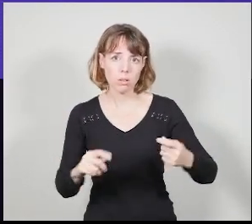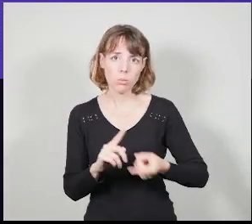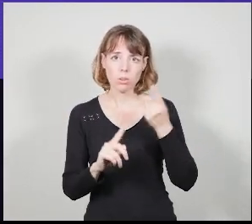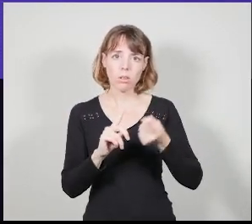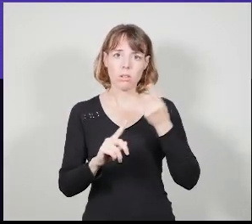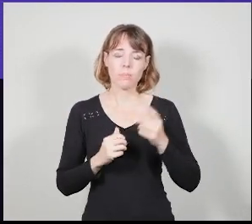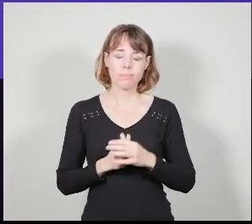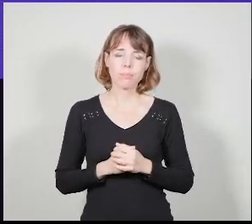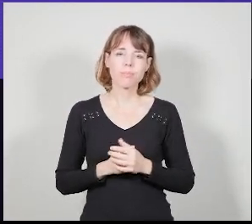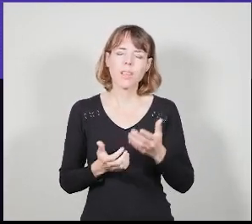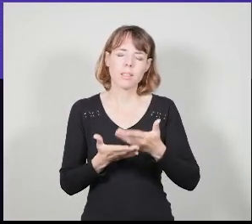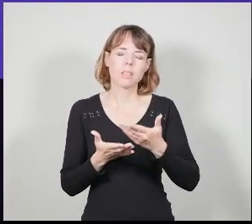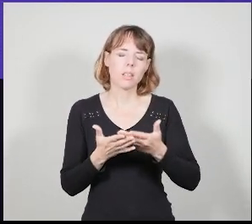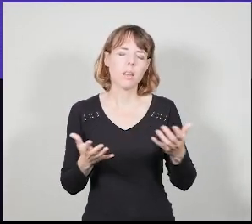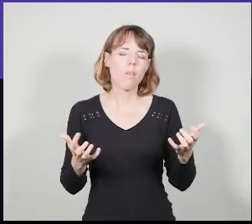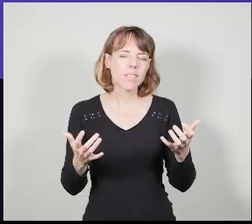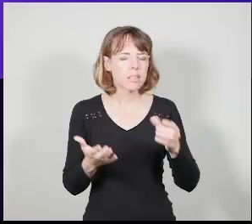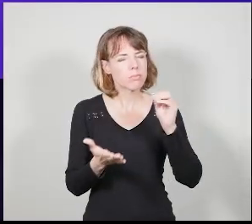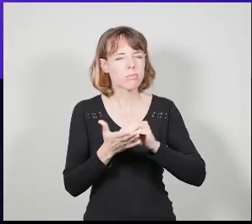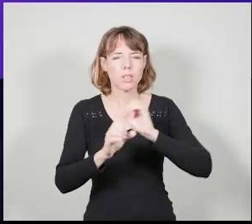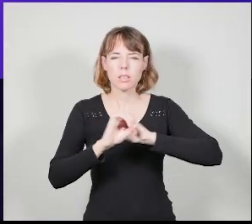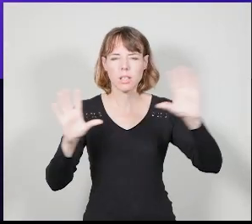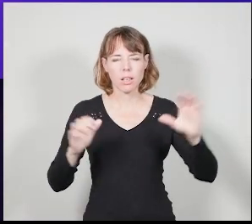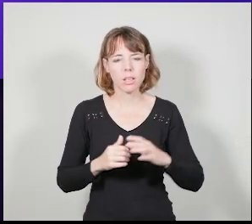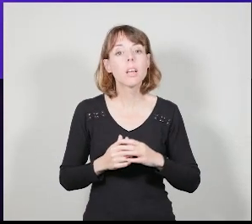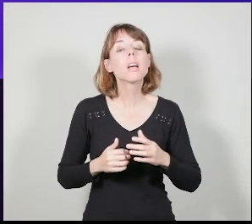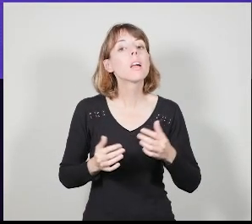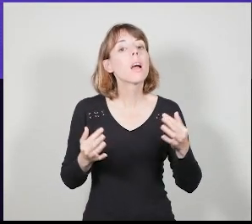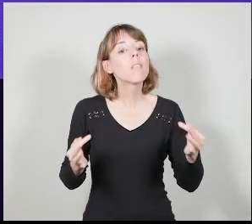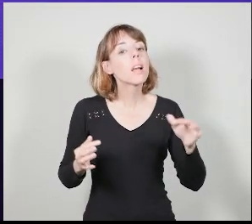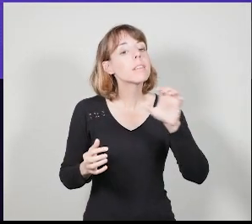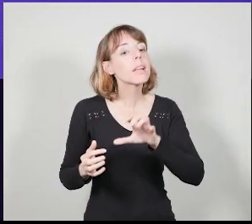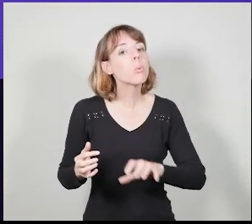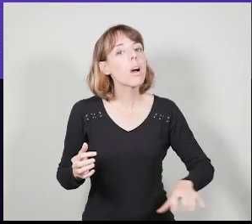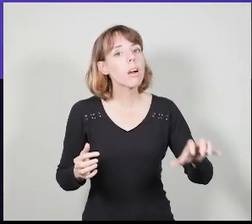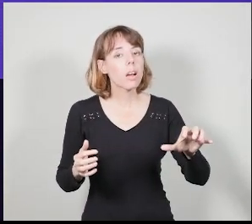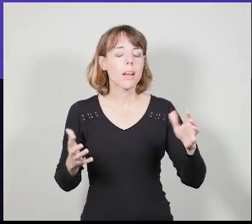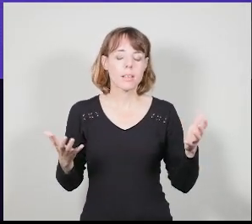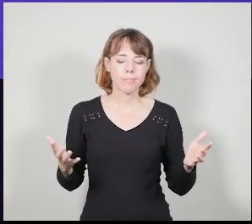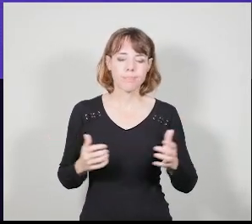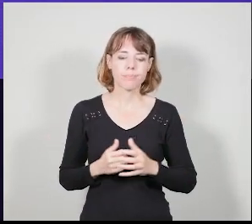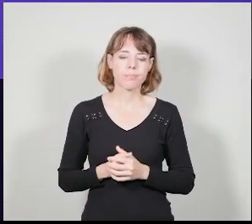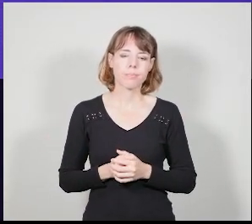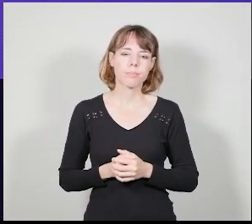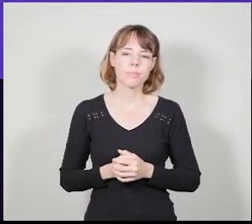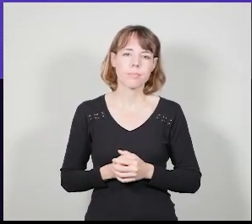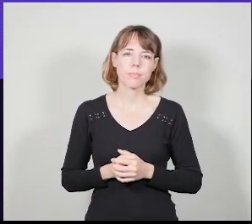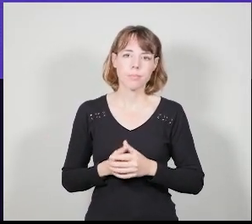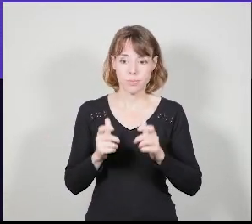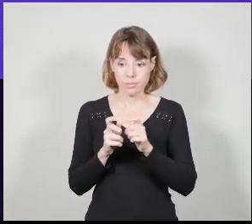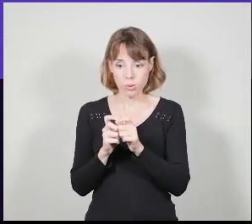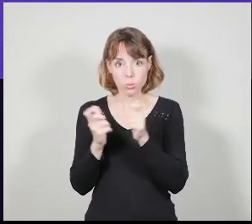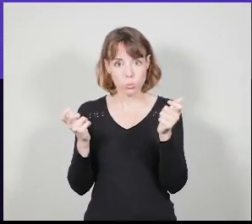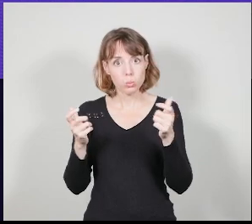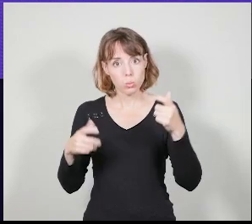sur la modularité, c'était vraiment l'enjeu, c'est de se dire toutes les structures doivent la être. territorialisation. Et sur la territorialisation, c'est l'idée de se dire si une structure est modulaire, et donc elle va